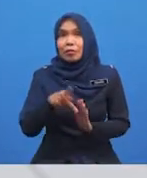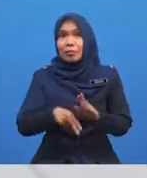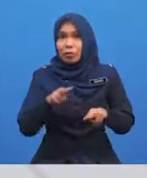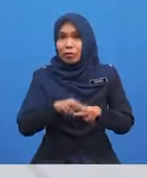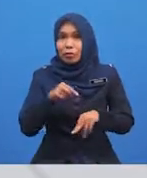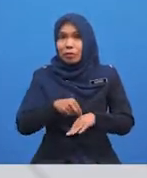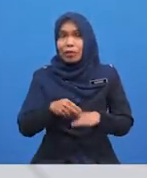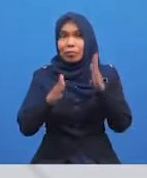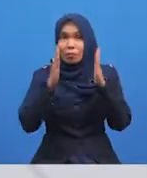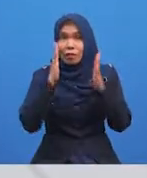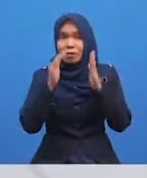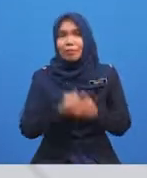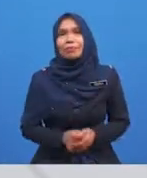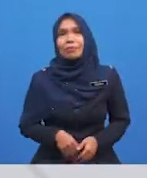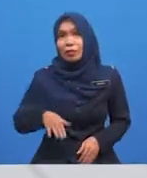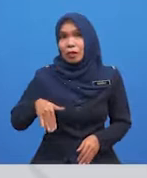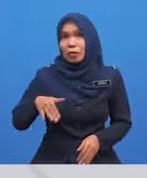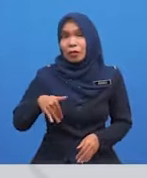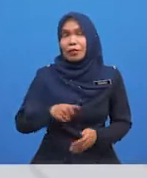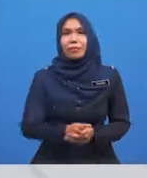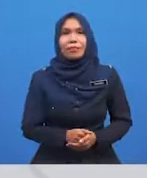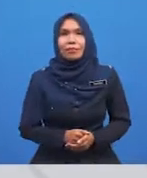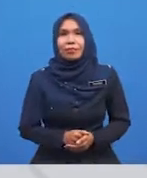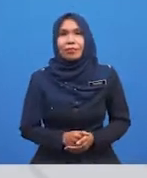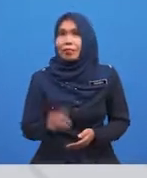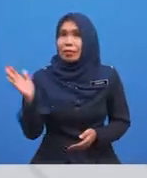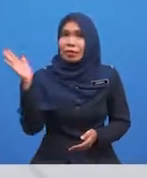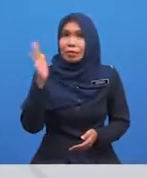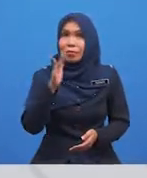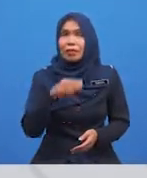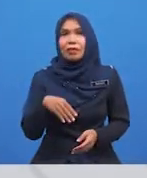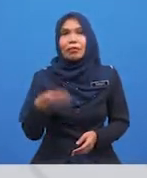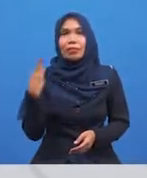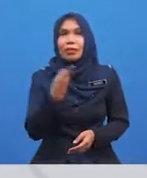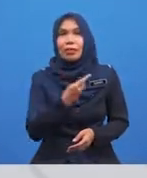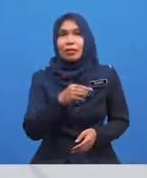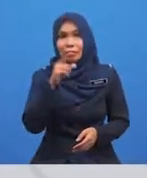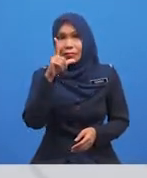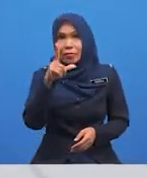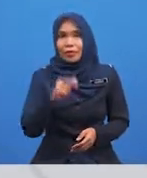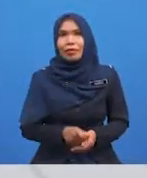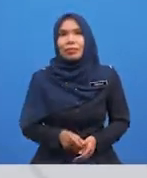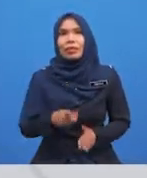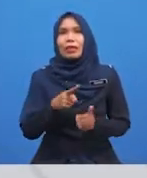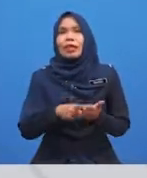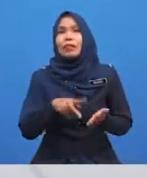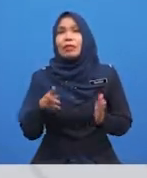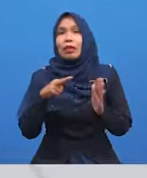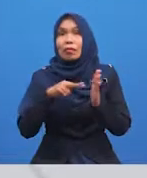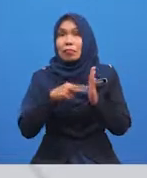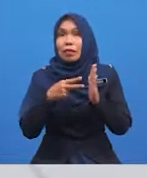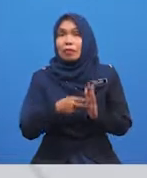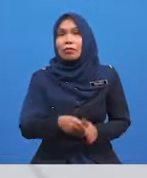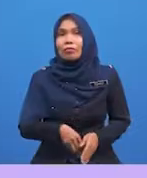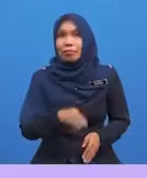Sebelum cikgu terangkan dengan lebih lanjut, mari kita lihat dahulu apakah yang dimaksudkan dengan taburan penduduk